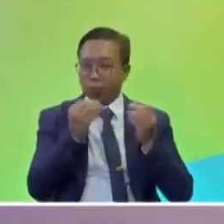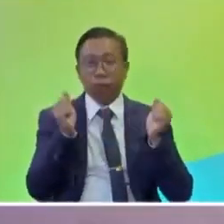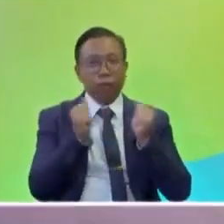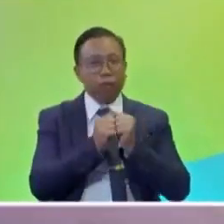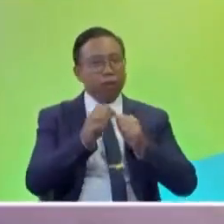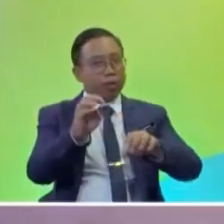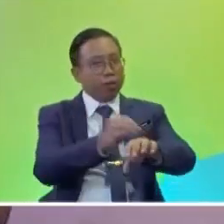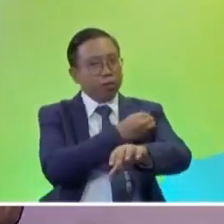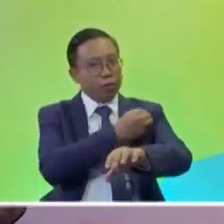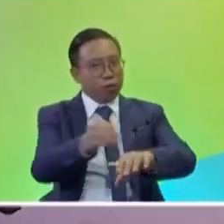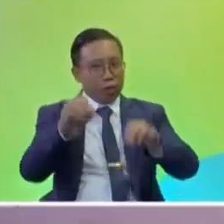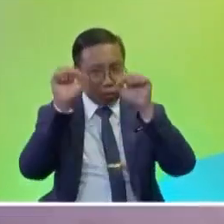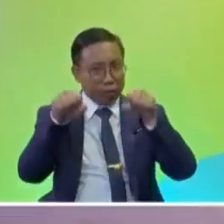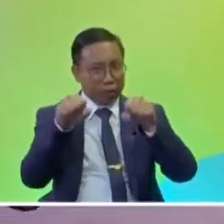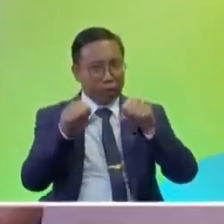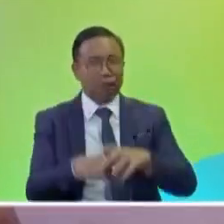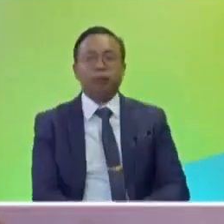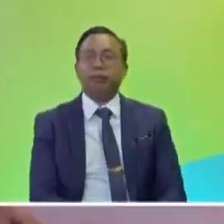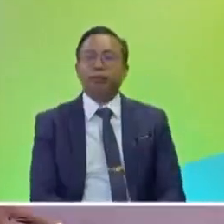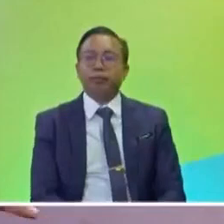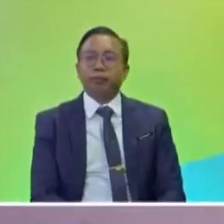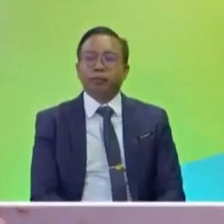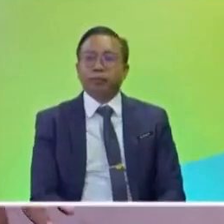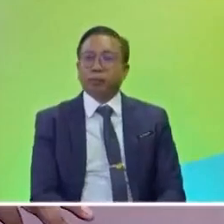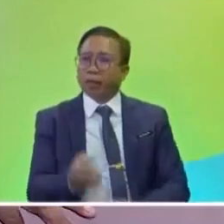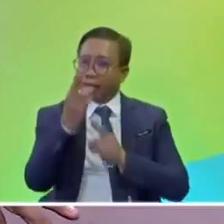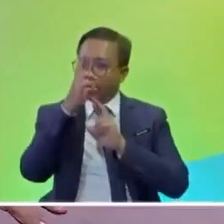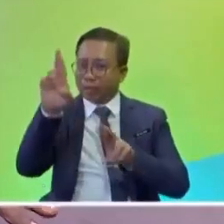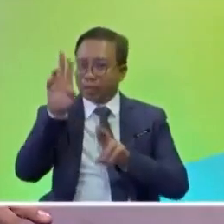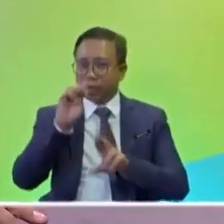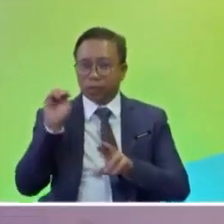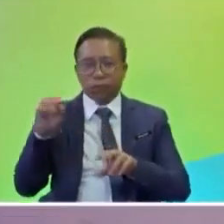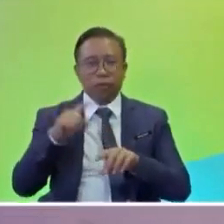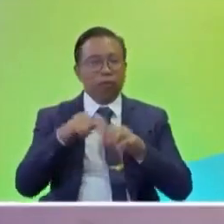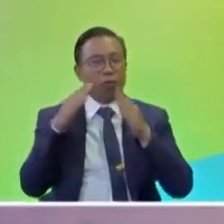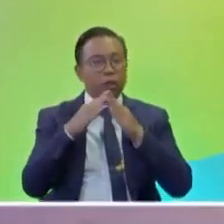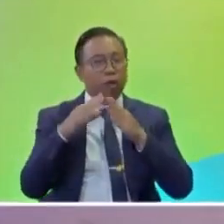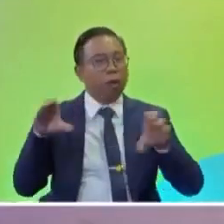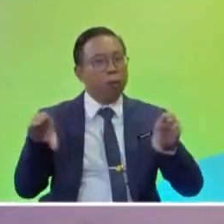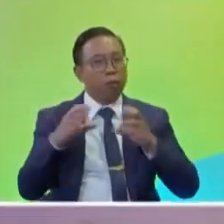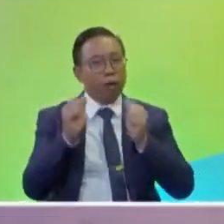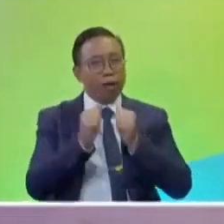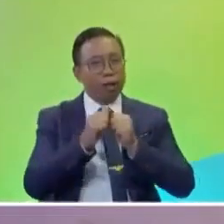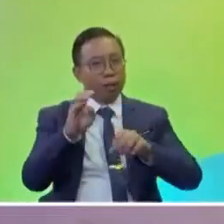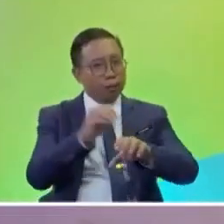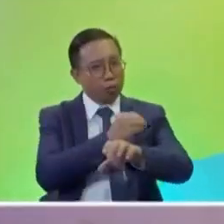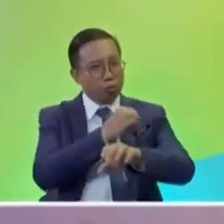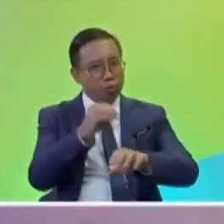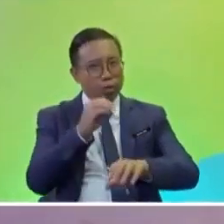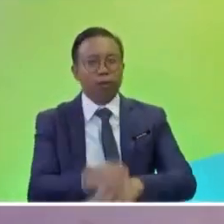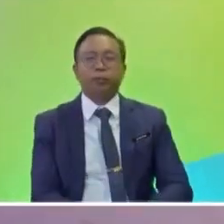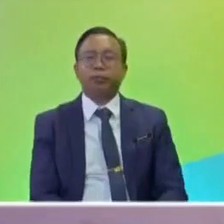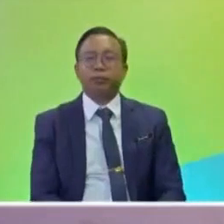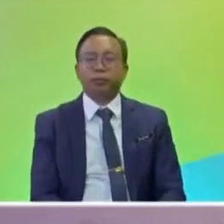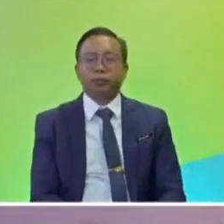lah. Wah, boleh? Seronok cikgu. Boleh, boleh. Dah ready murid-murid cikgu di rumah? Kita buat dengan muzik lah. Nama pun belajar muzik